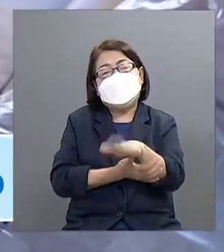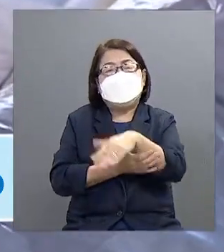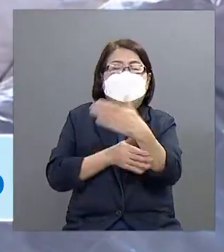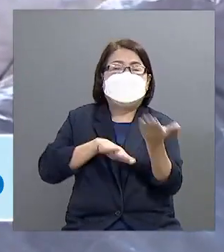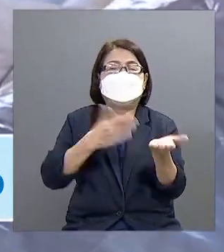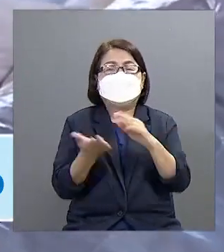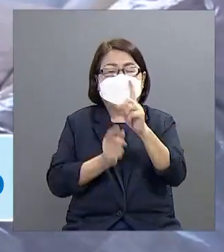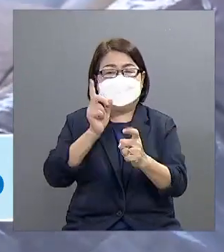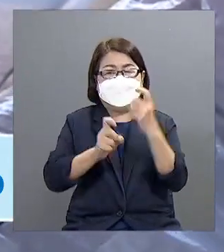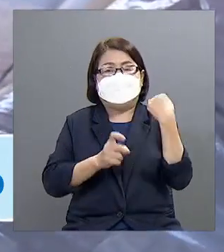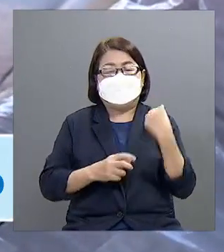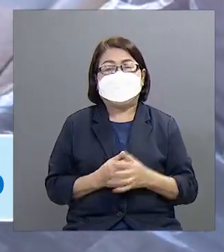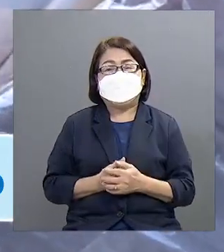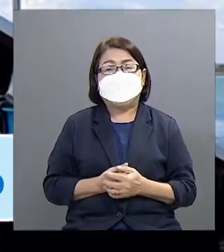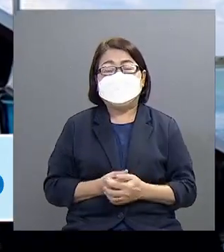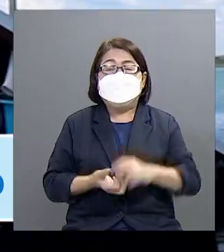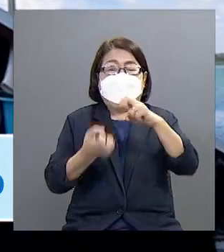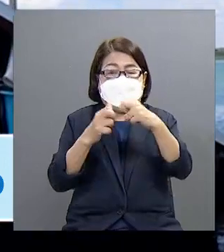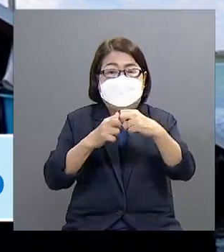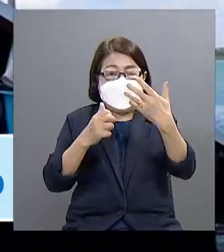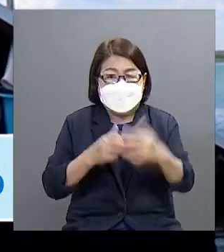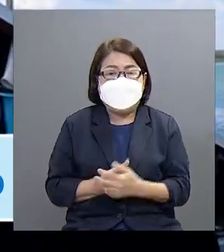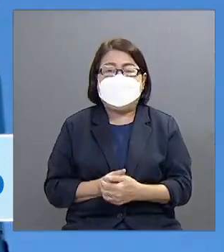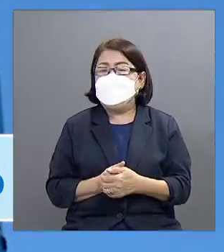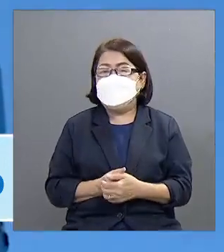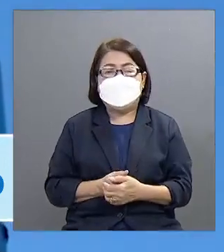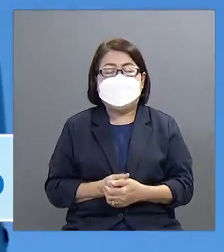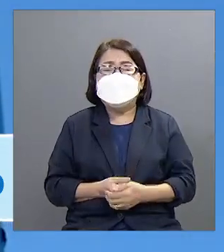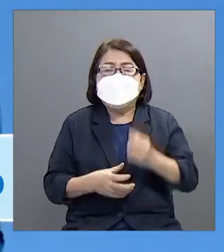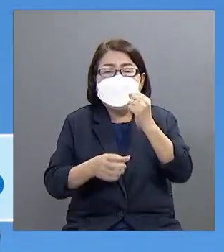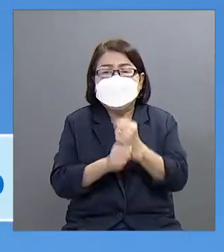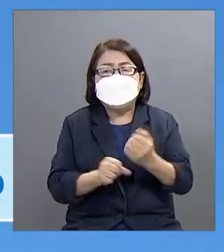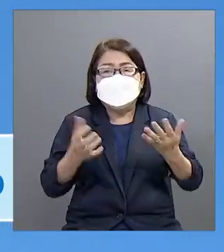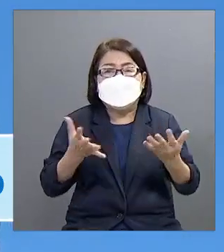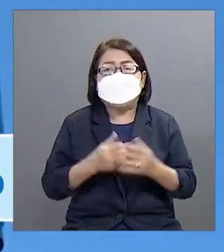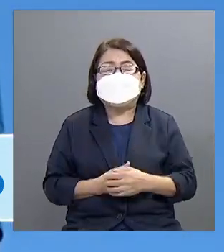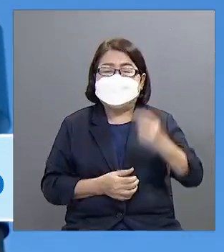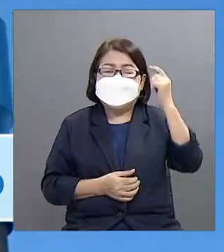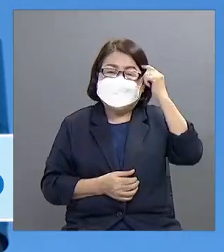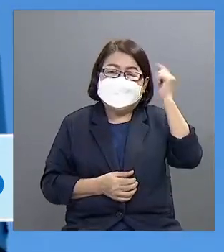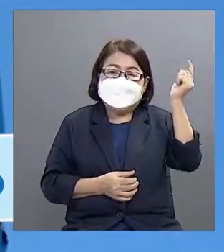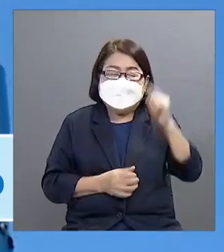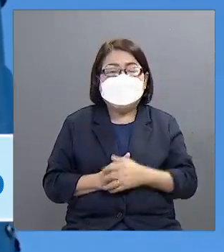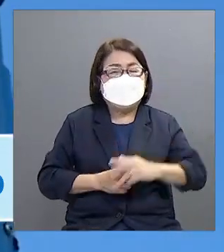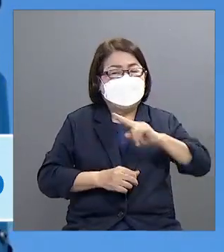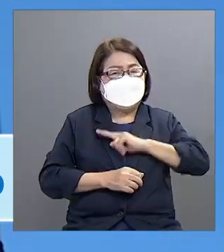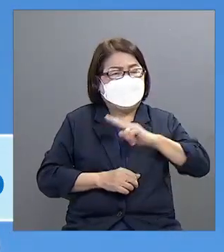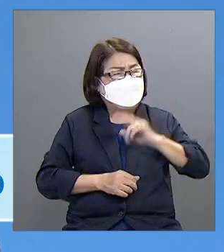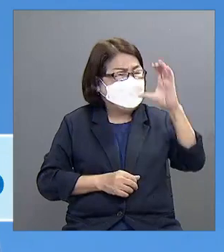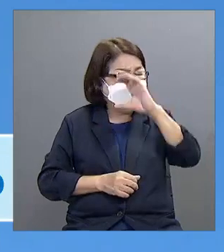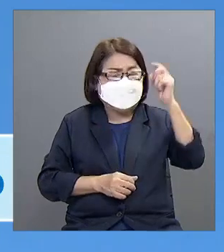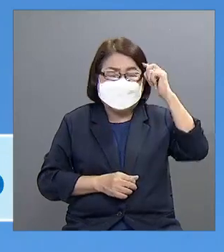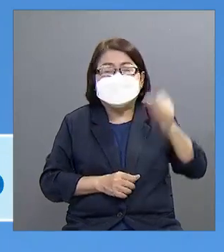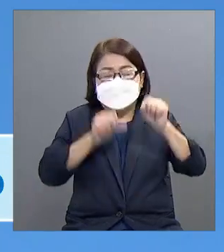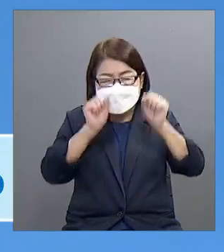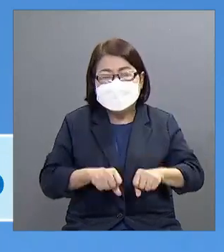ทีนี้พอเกิดปัญหาเจออุปสรรคครับวิธีแก้ไขก็คือต้องแก้ปัญหาลงมือทำไปเลยครับตัดสินใจลงทุนติดตั้งแผง